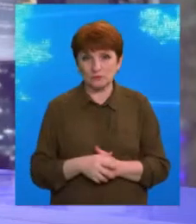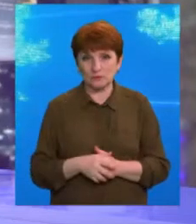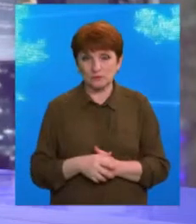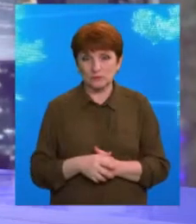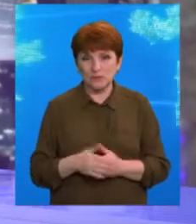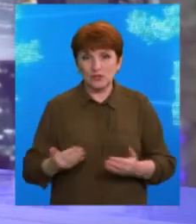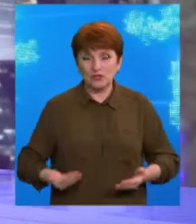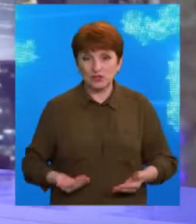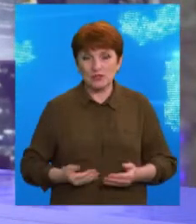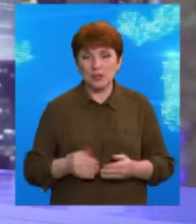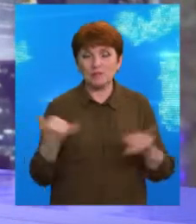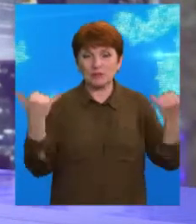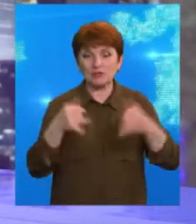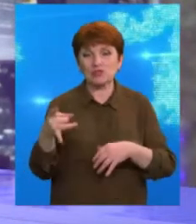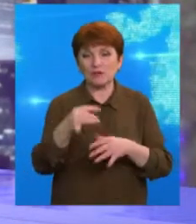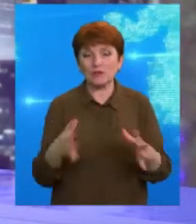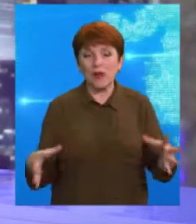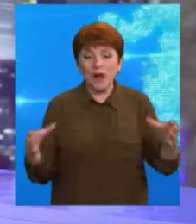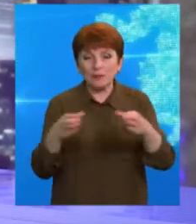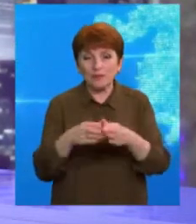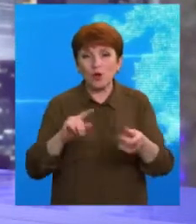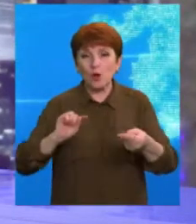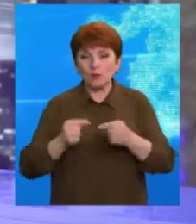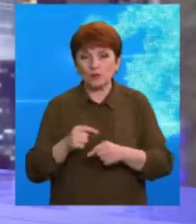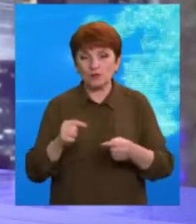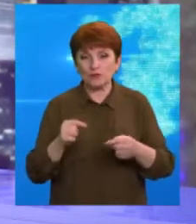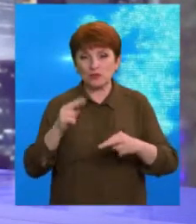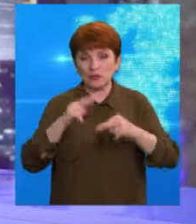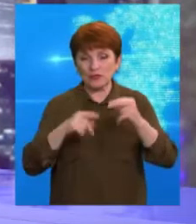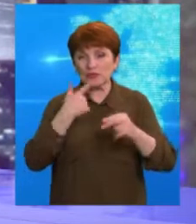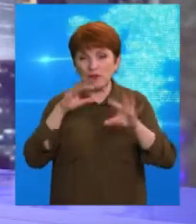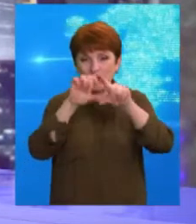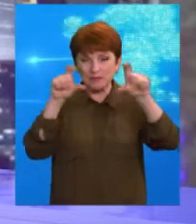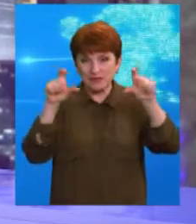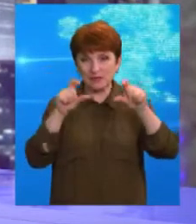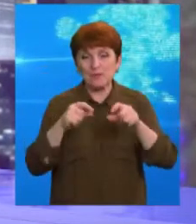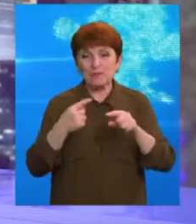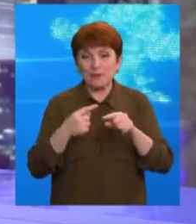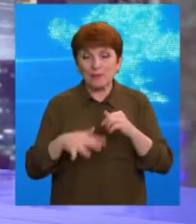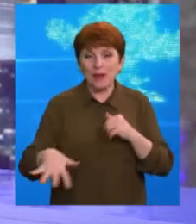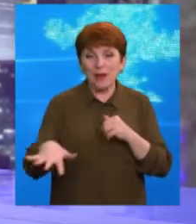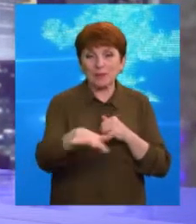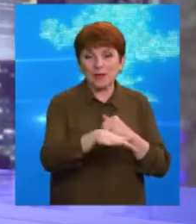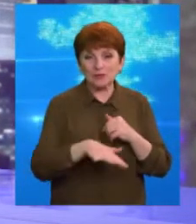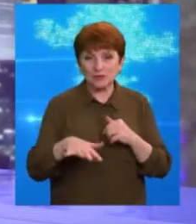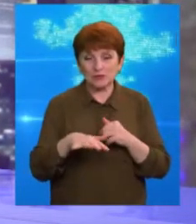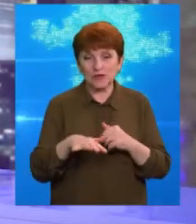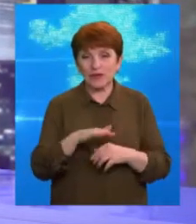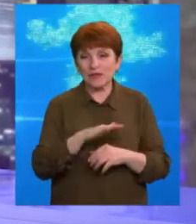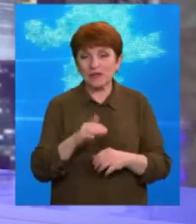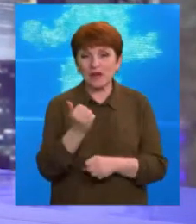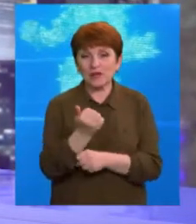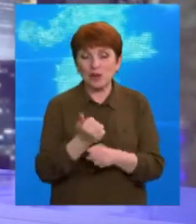Жители металлургического района объединились против строительства аптеки. На площадке в объединении нерабочие